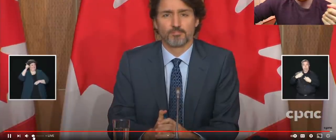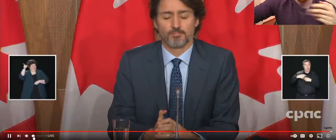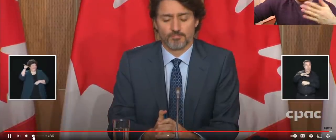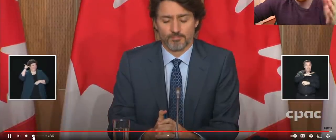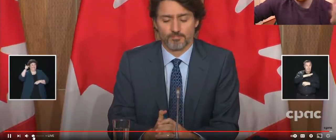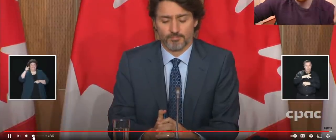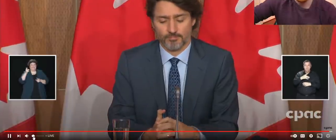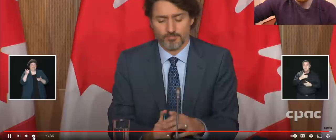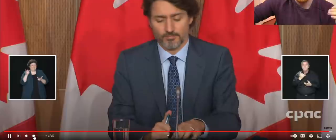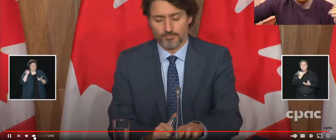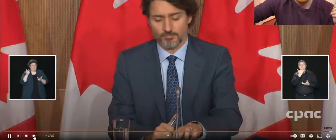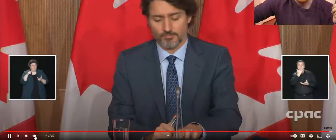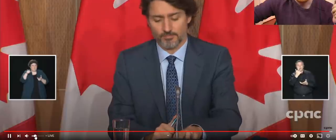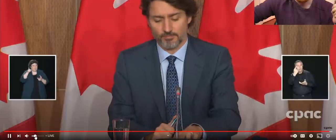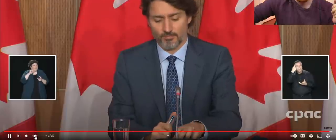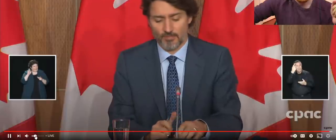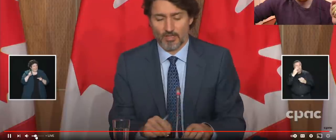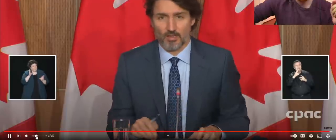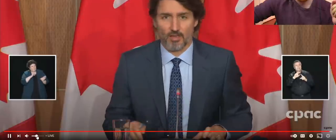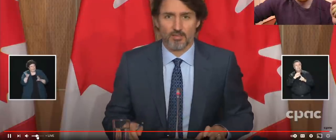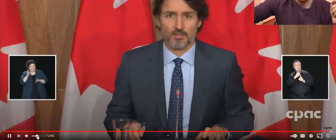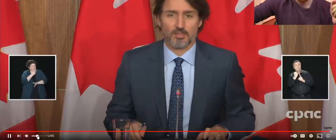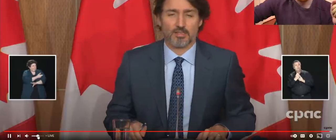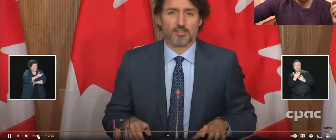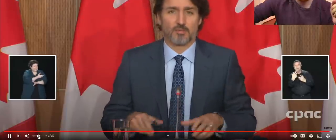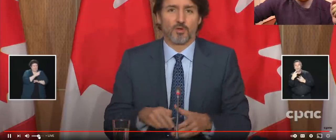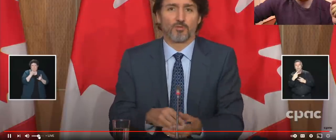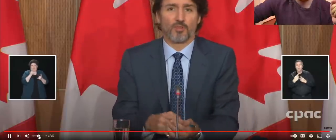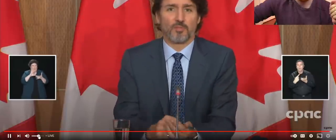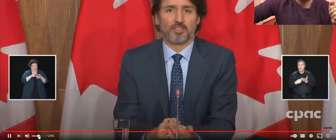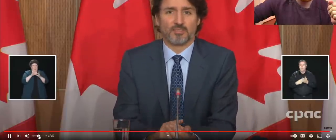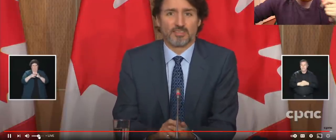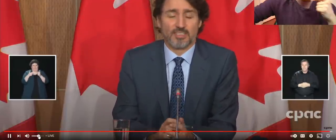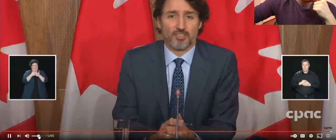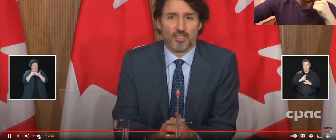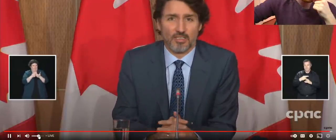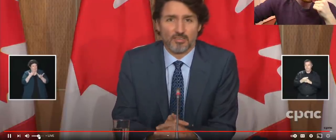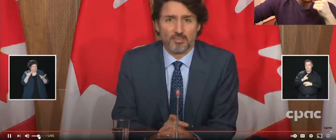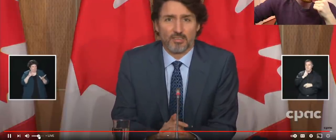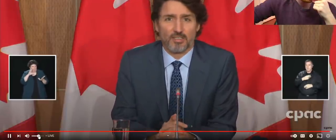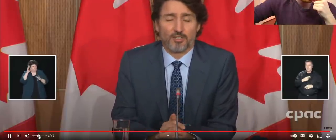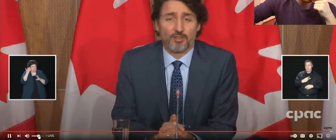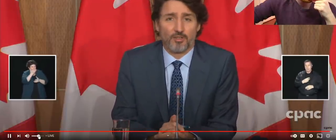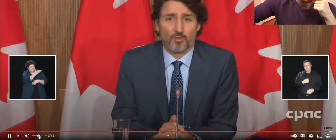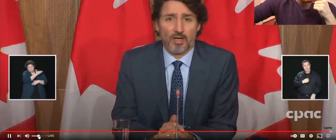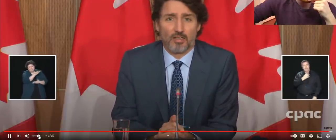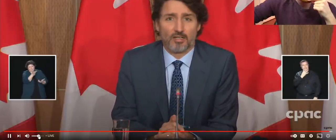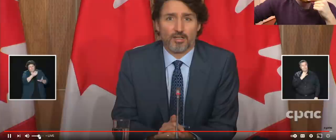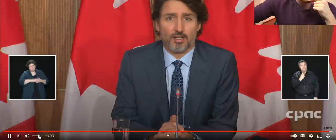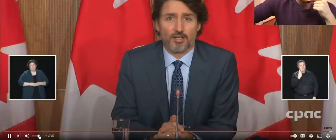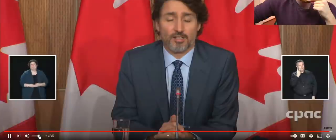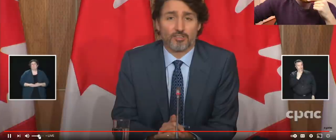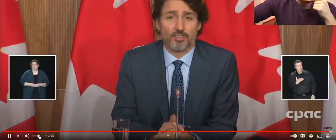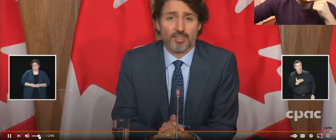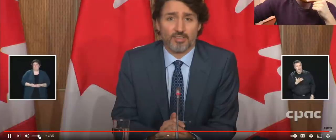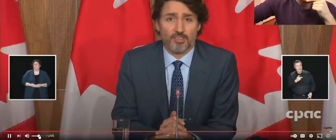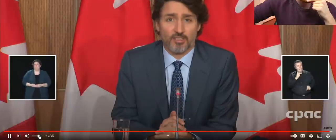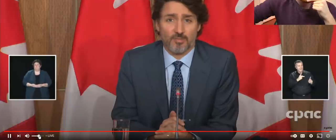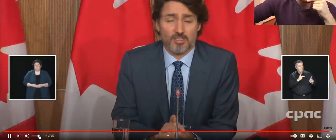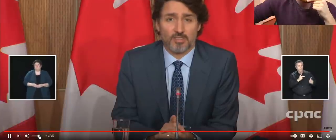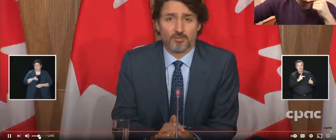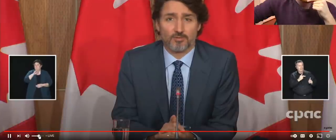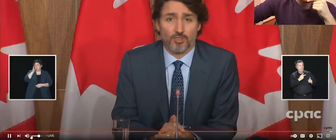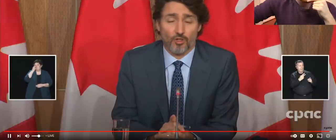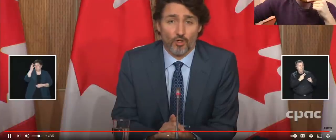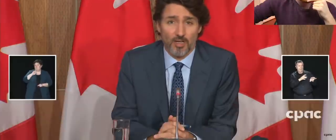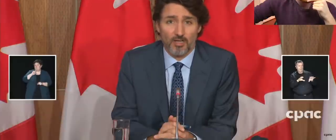find a stream that does the translation, right? For now, let's listen in and see if we can, what we can make of it. C'est profondément désolant de voir des gens réagir